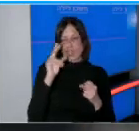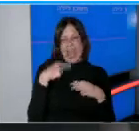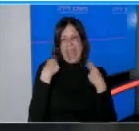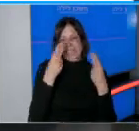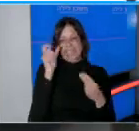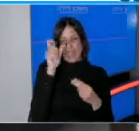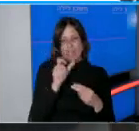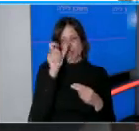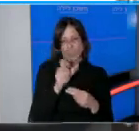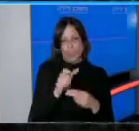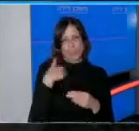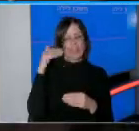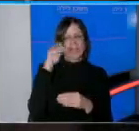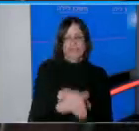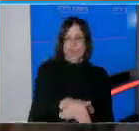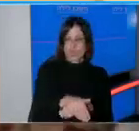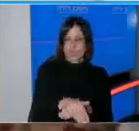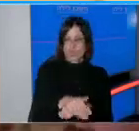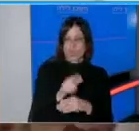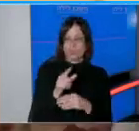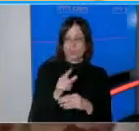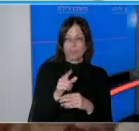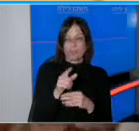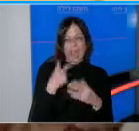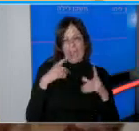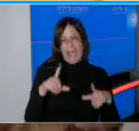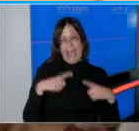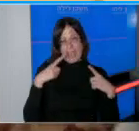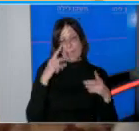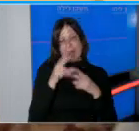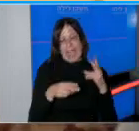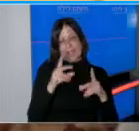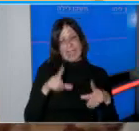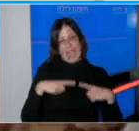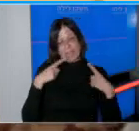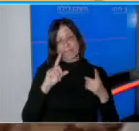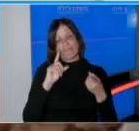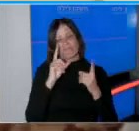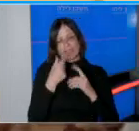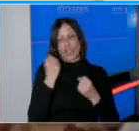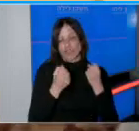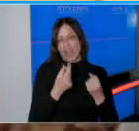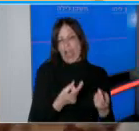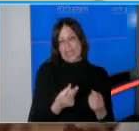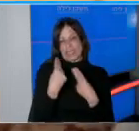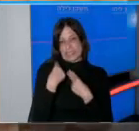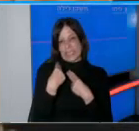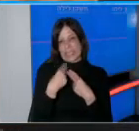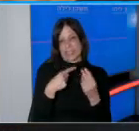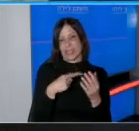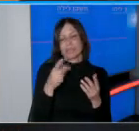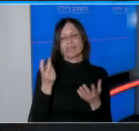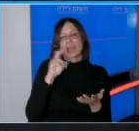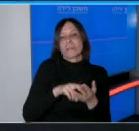אנשים שנפלו, נקרא לזה, מסילת החיים, מרכבת החיים, הופך להיות קשה ויותר להחזיר אותם לשם. כי זה כבר לא רק ספורט, הם